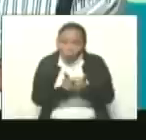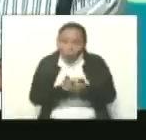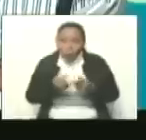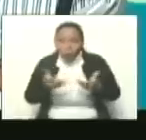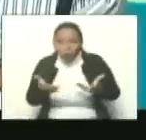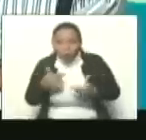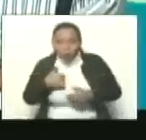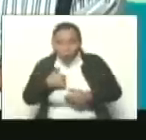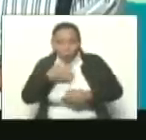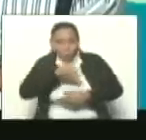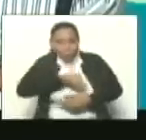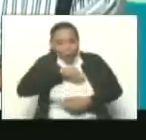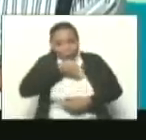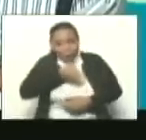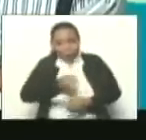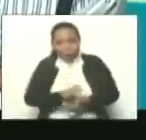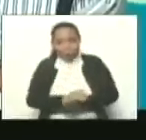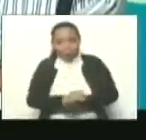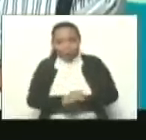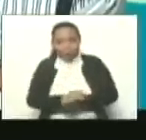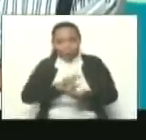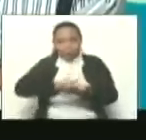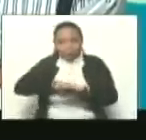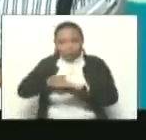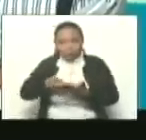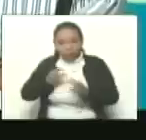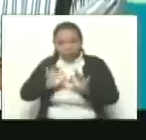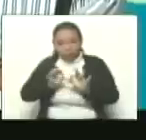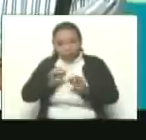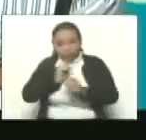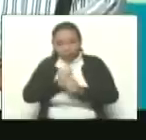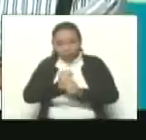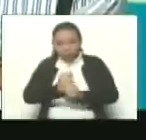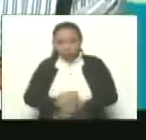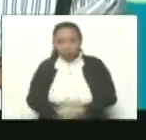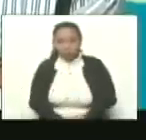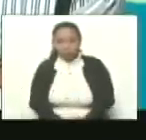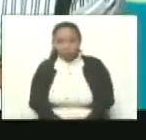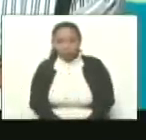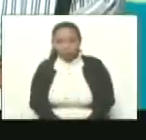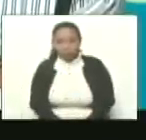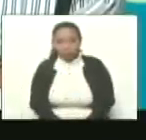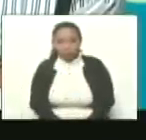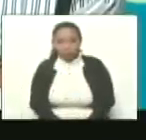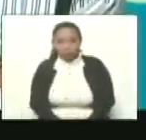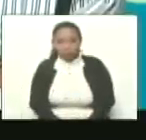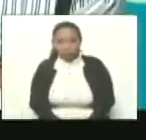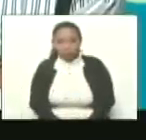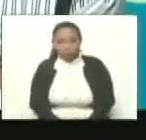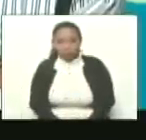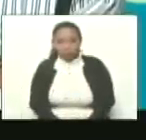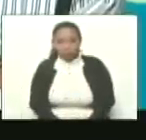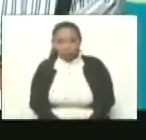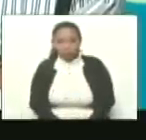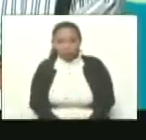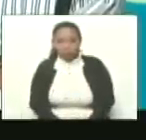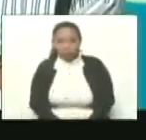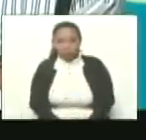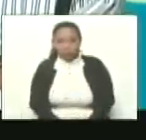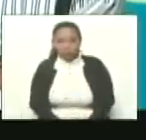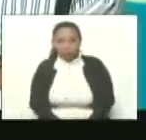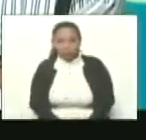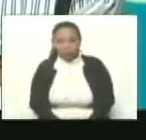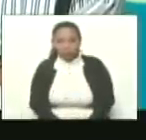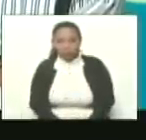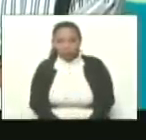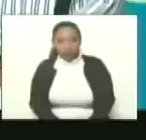voy a decir نحن نتشرف كثيرا بان نبدا قريبا في بث برنامج كون مادورو